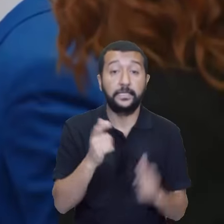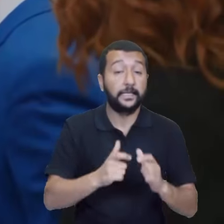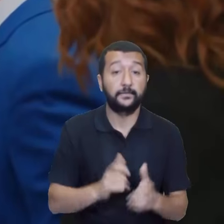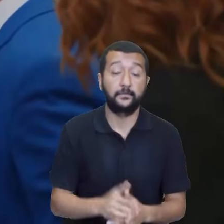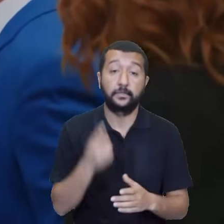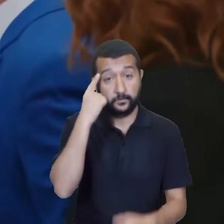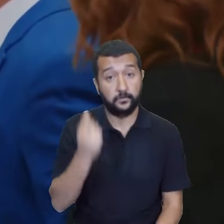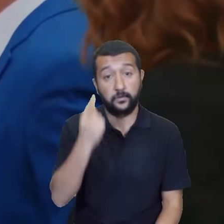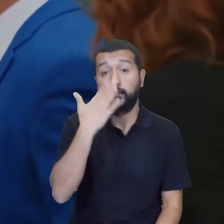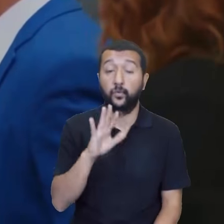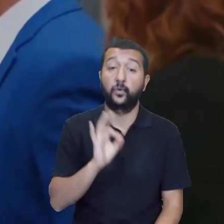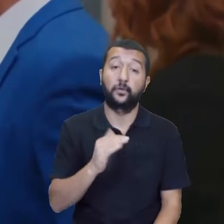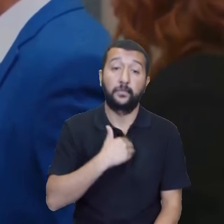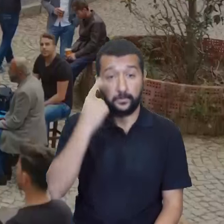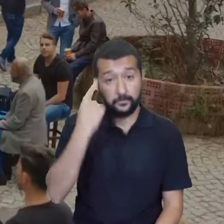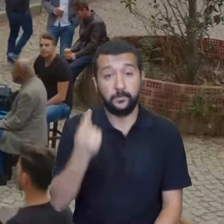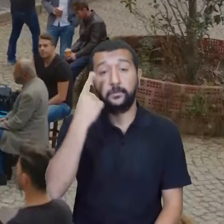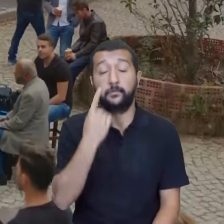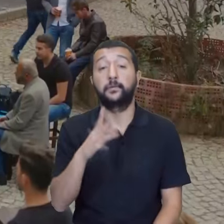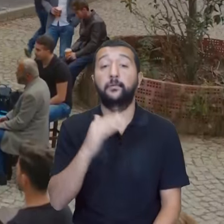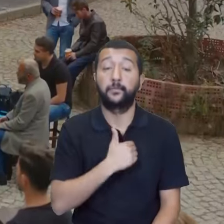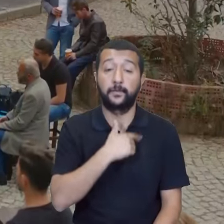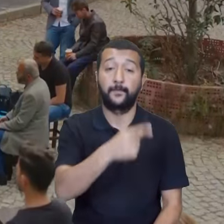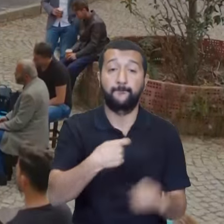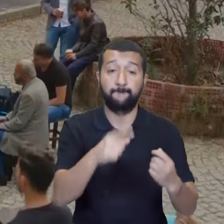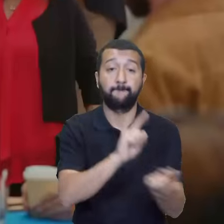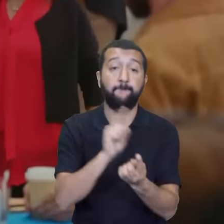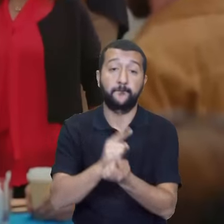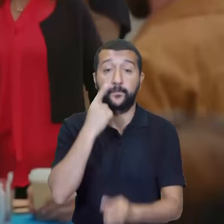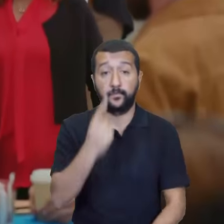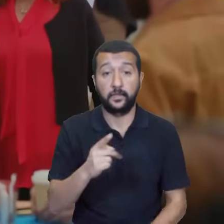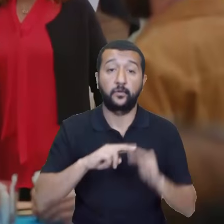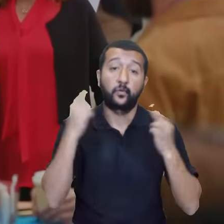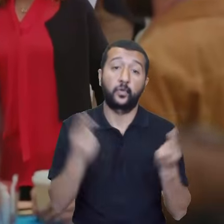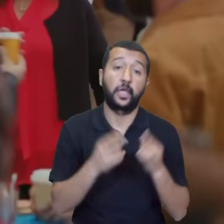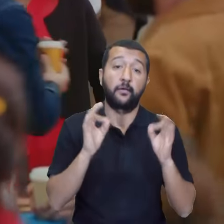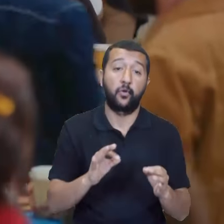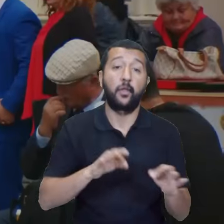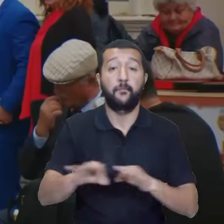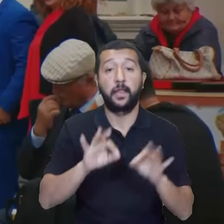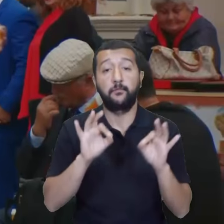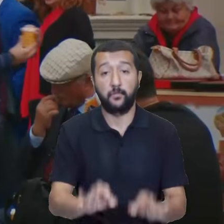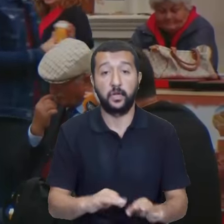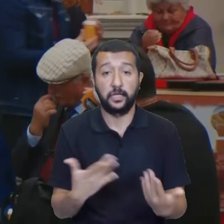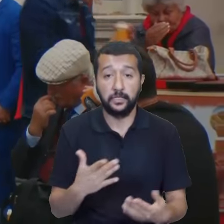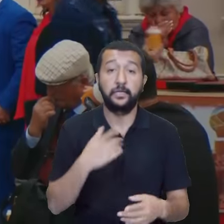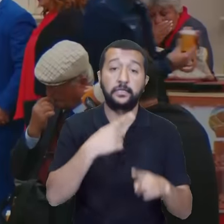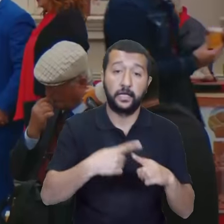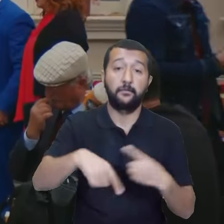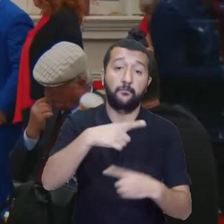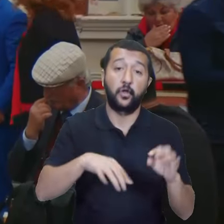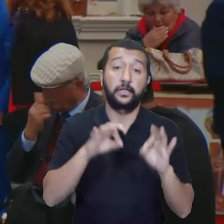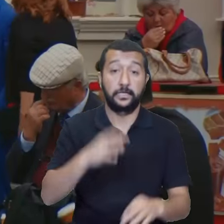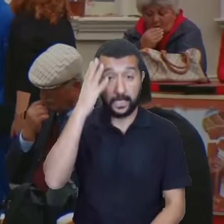neresinde? Yaratıcılık yok. Ben yaratıcılığa bakmam. Ben müşteriye bakarım. Dünya böyle, düzen böyle. Çark böyle